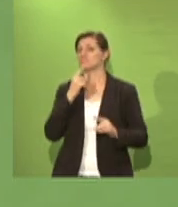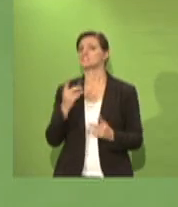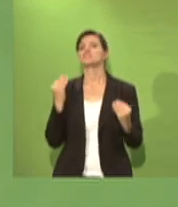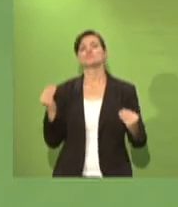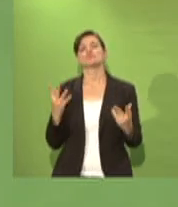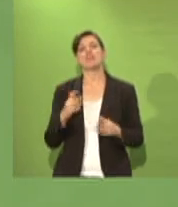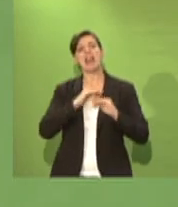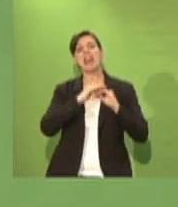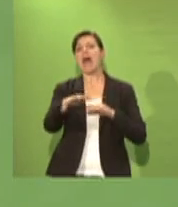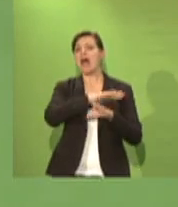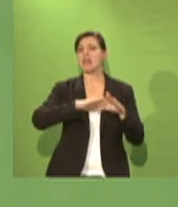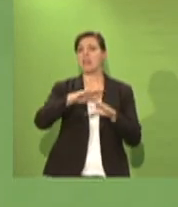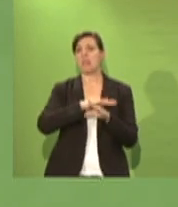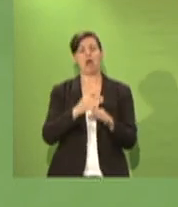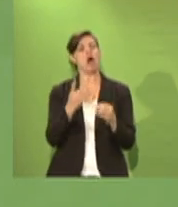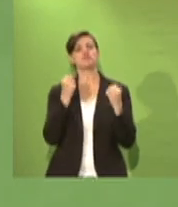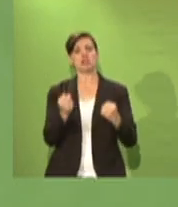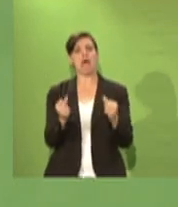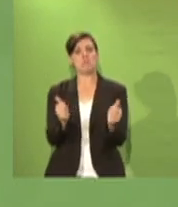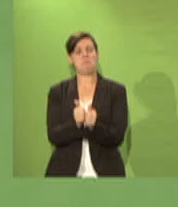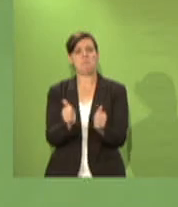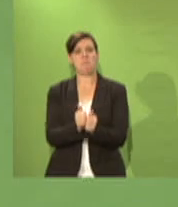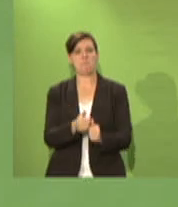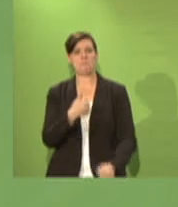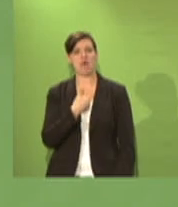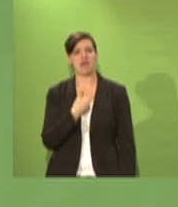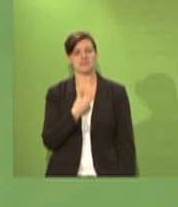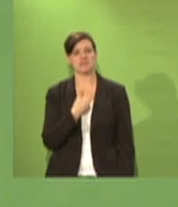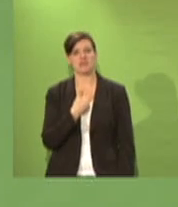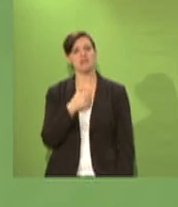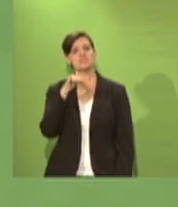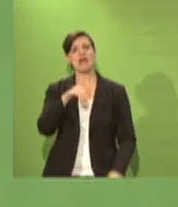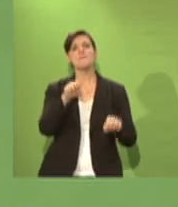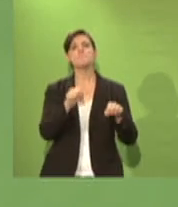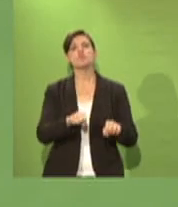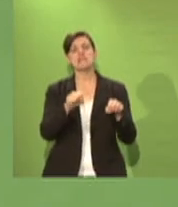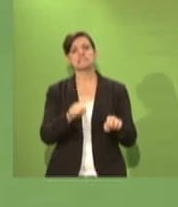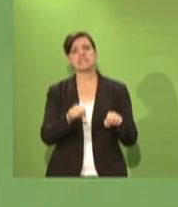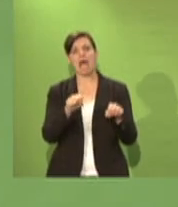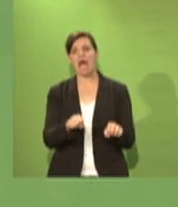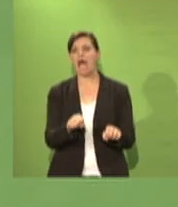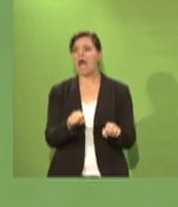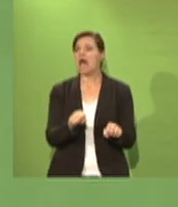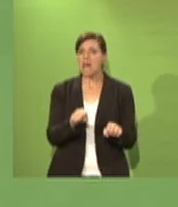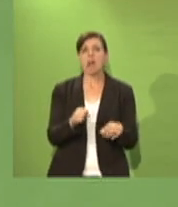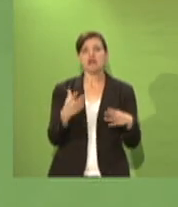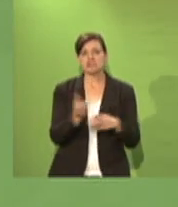Raum ist ein starker Partner. Und wir haben dort Potenzial und mehr Luft nach